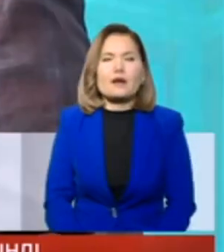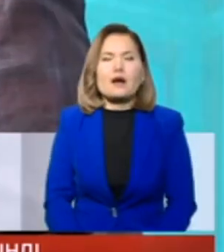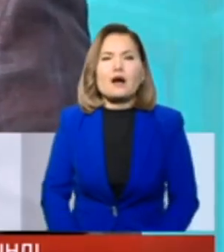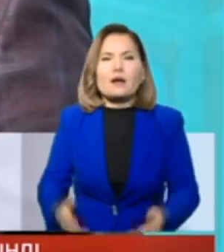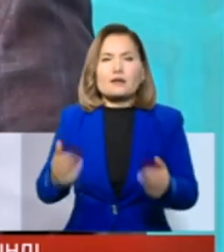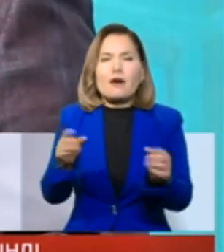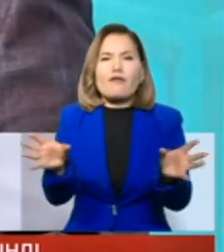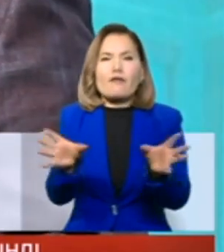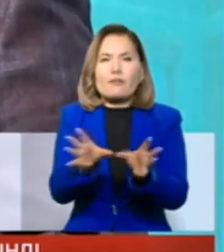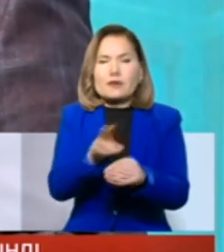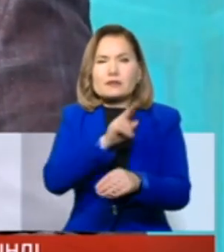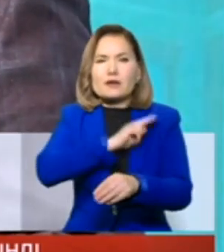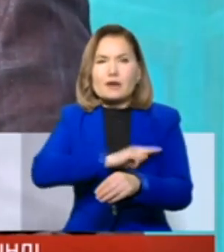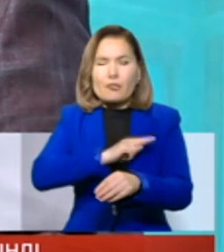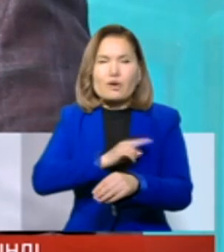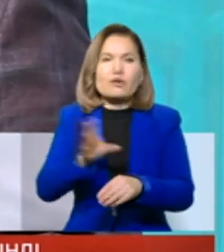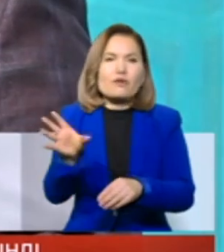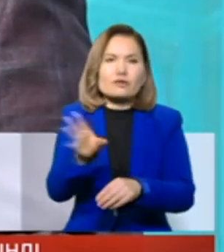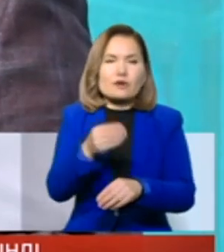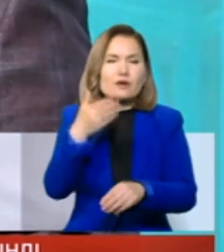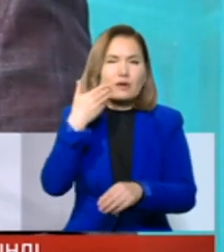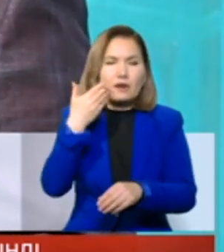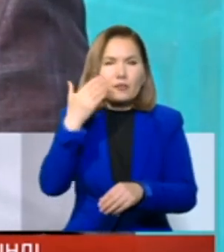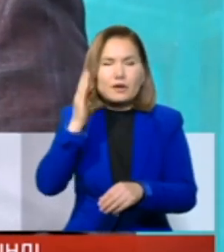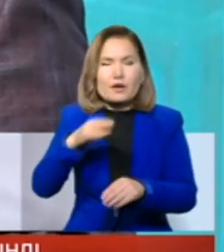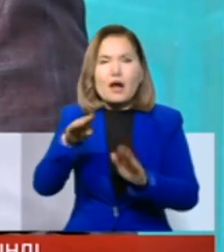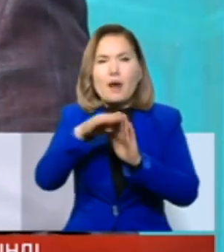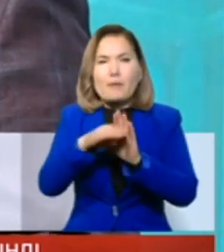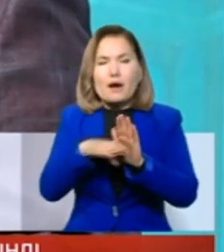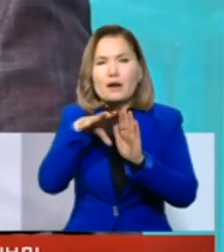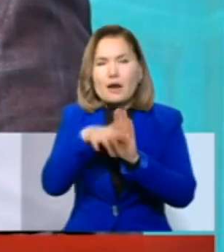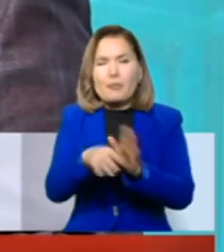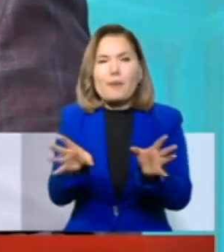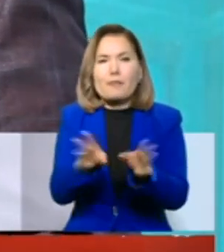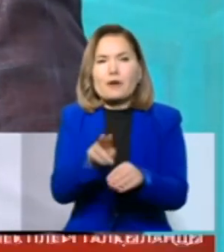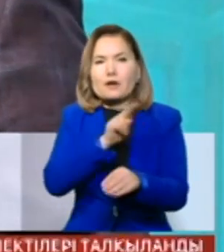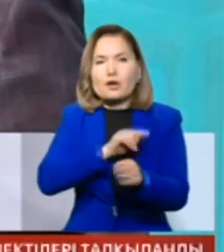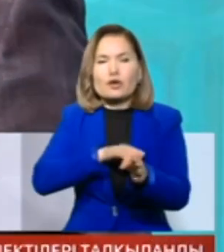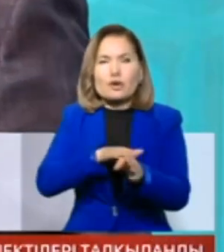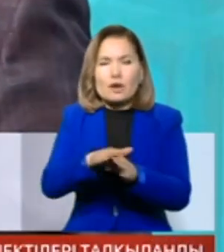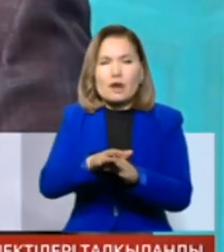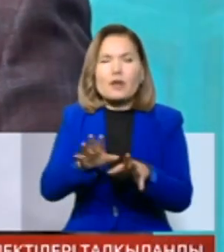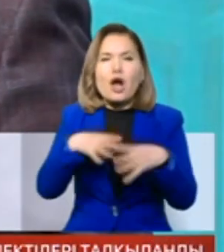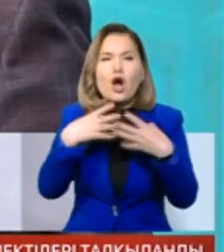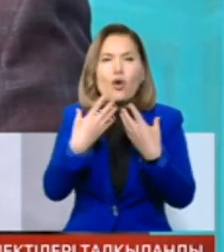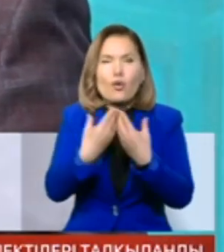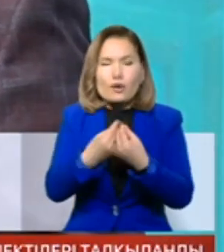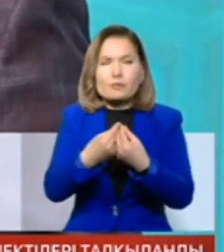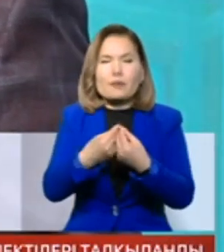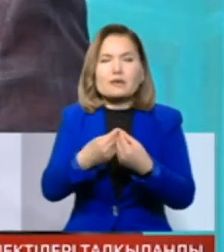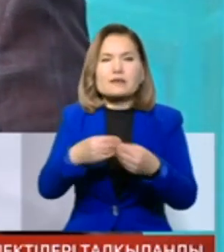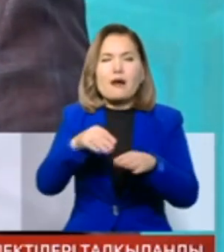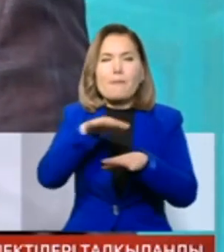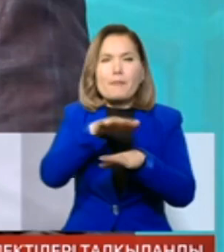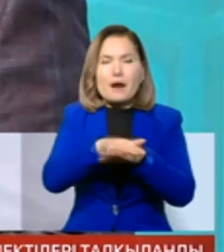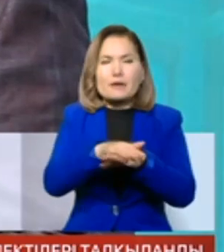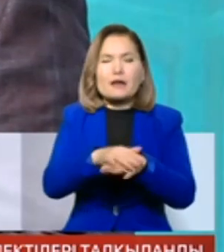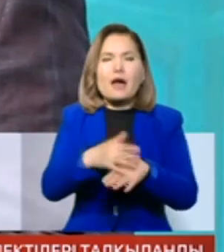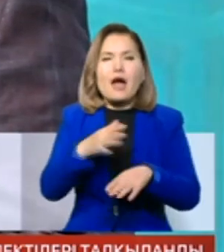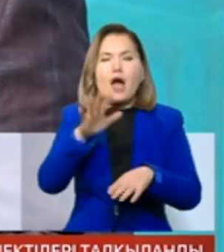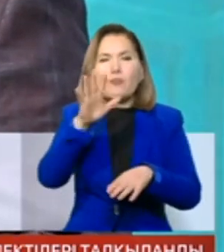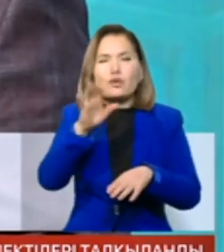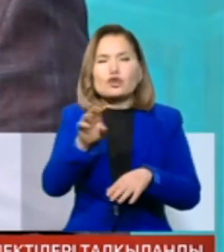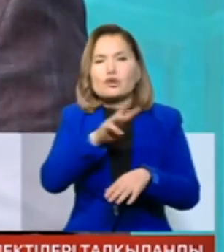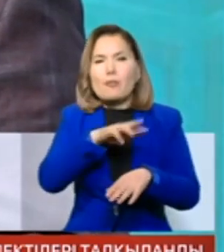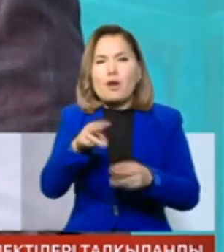деген дана сөз бар. Өз кезегінде бағдарламаны бірлесіп жүзеге асыру үшін Отбасы банк акционерлік қоғамы 500 миллион